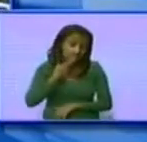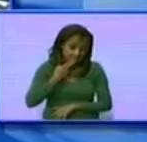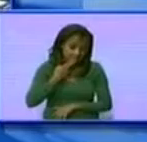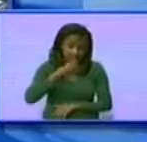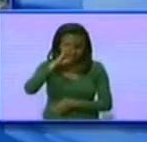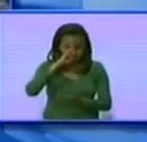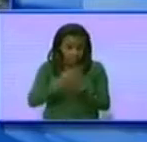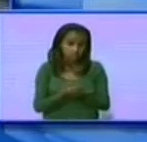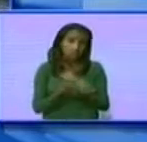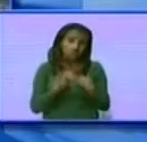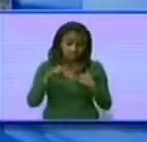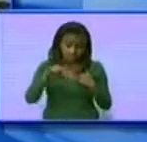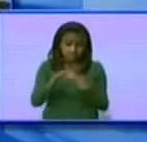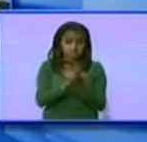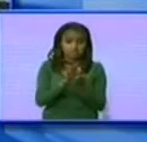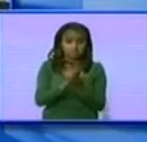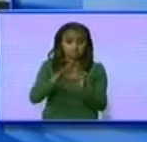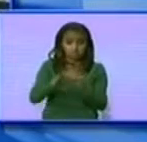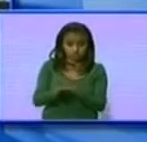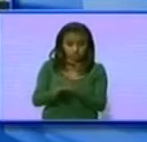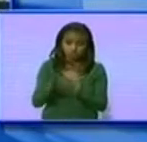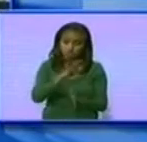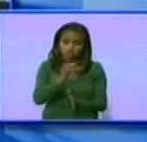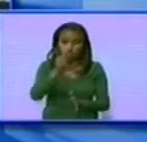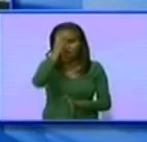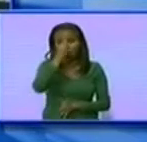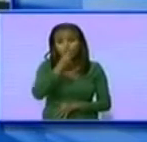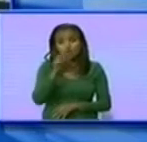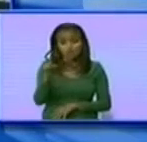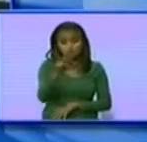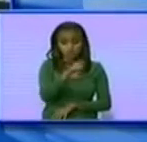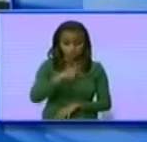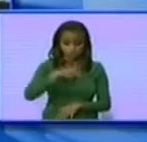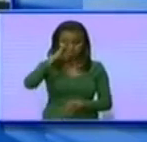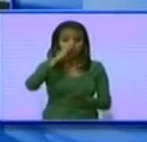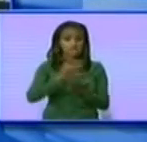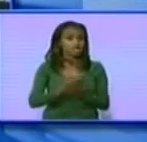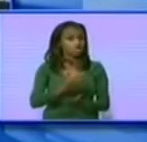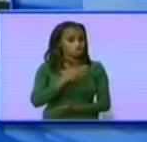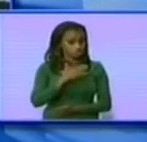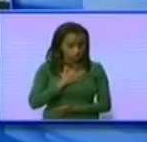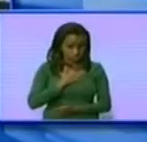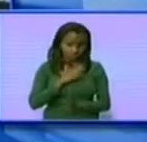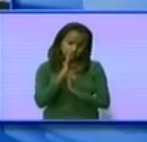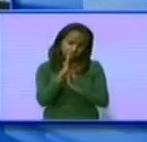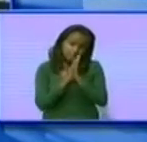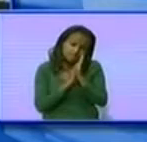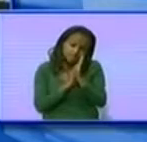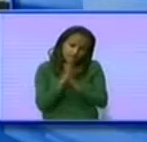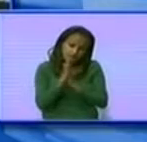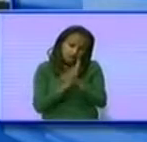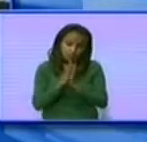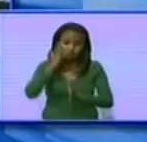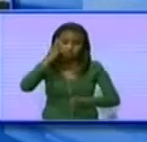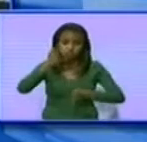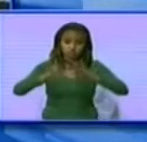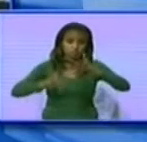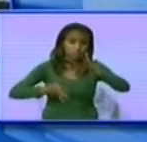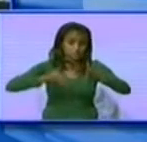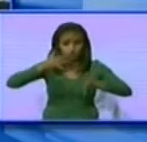የተሳነው ልጅ አለኝ እዚህ ትምህርት ቤት እና በወላጅነት እኔም የልጄን ፍላጎት በምልክት